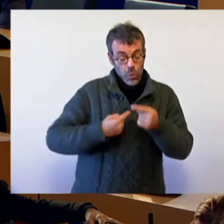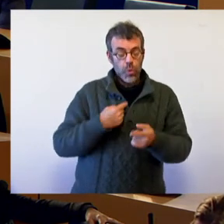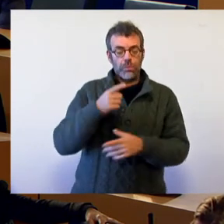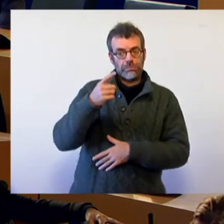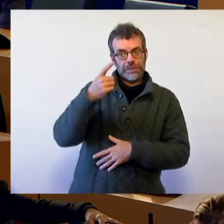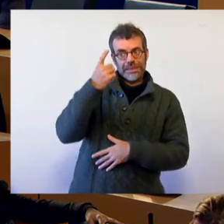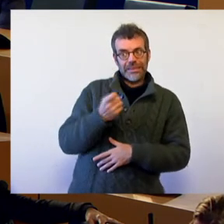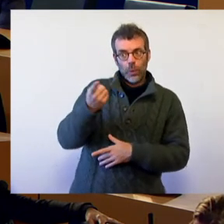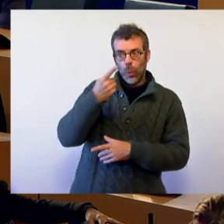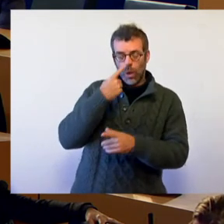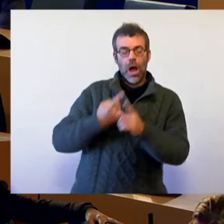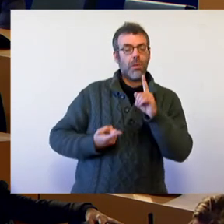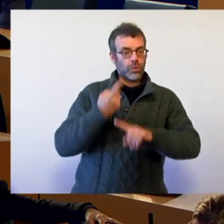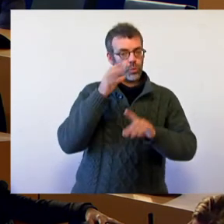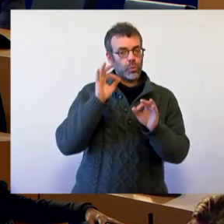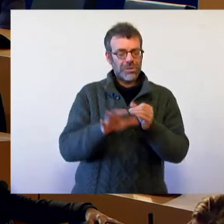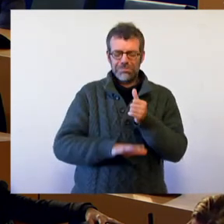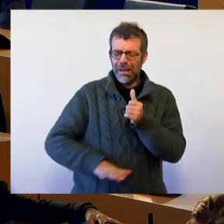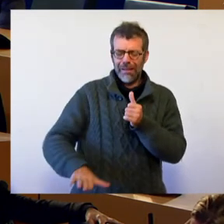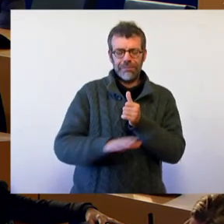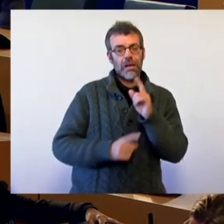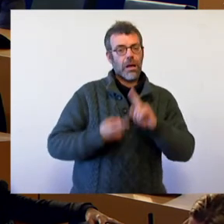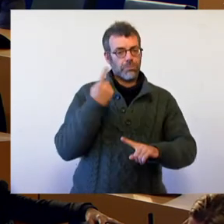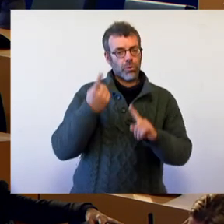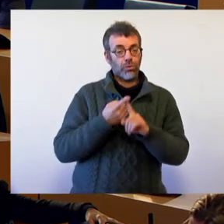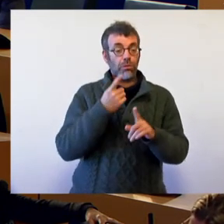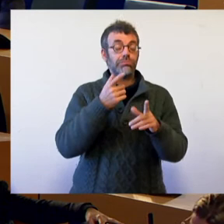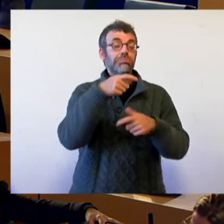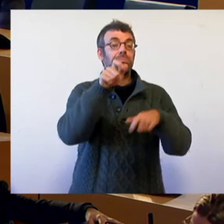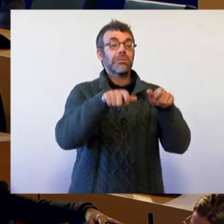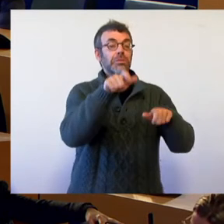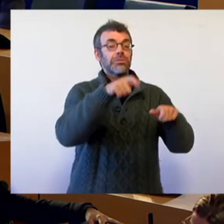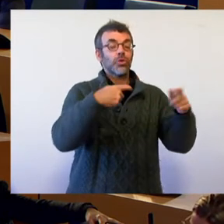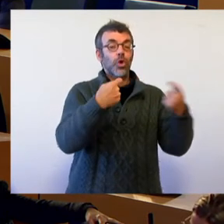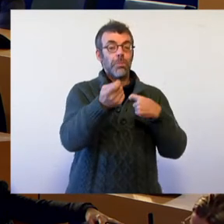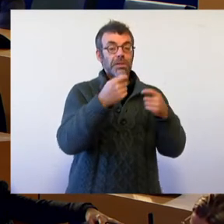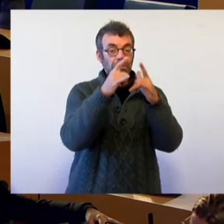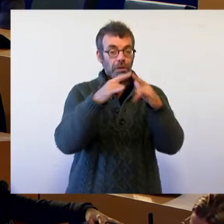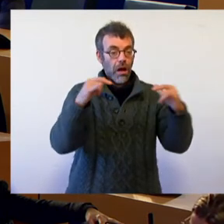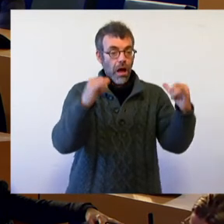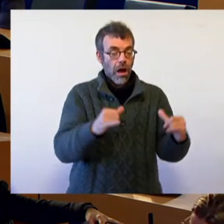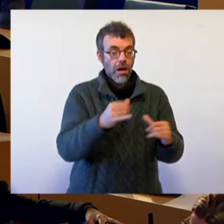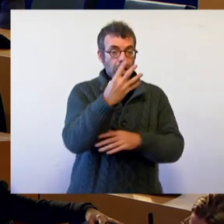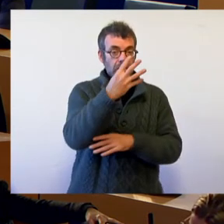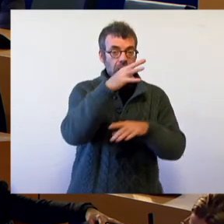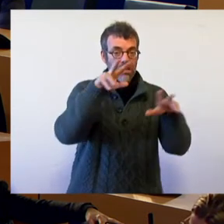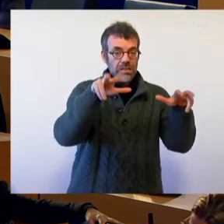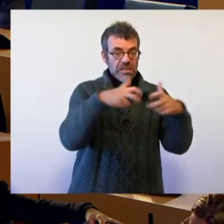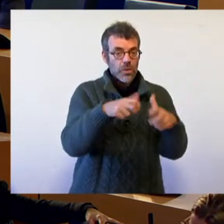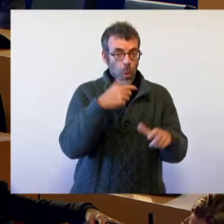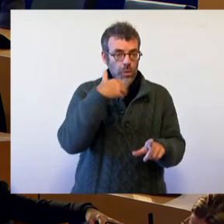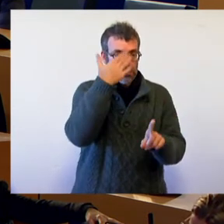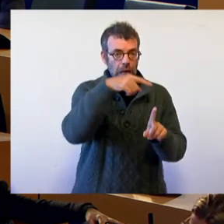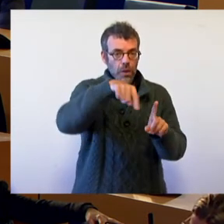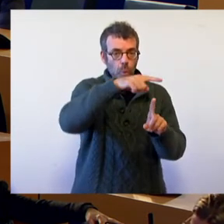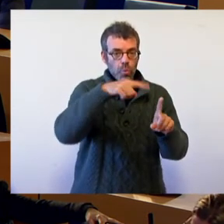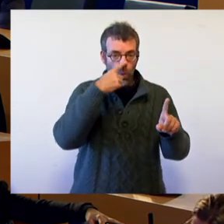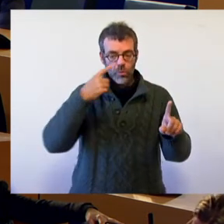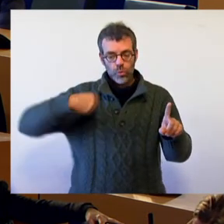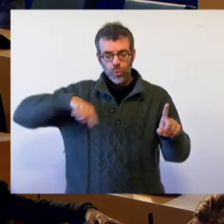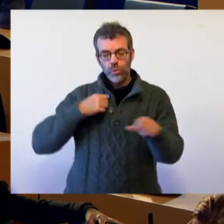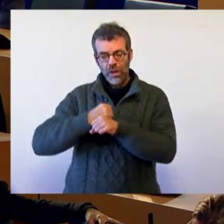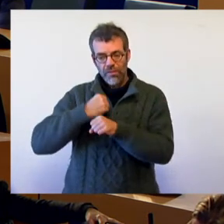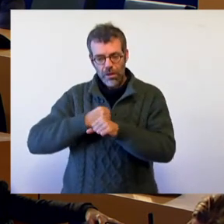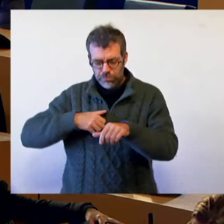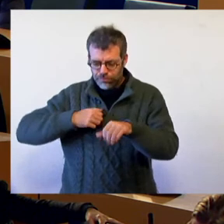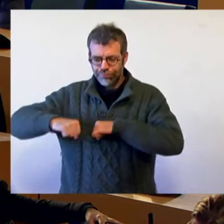est fondamentale. Les commerçants des Halles des Quatre Saisons savent que nous travaillons et évidemment, nous continuerons ce travail. Pour